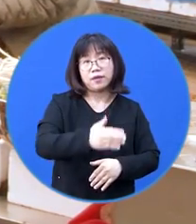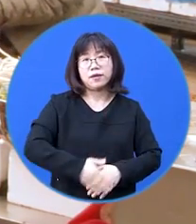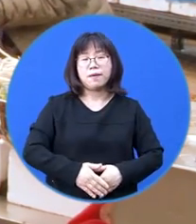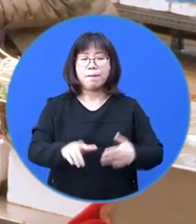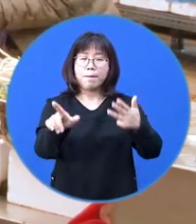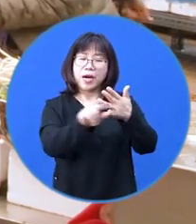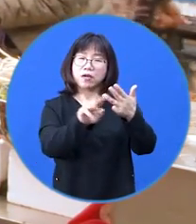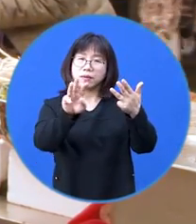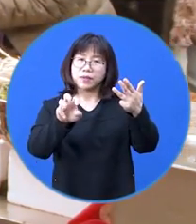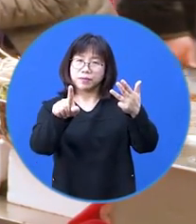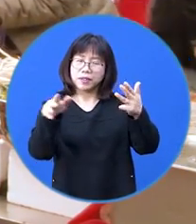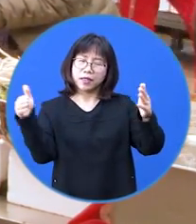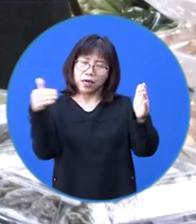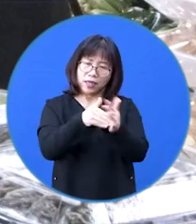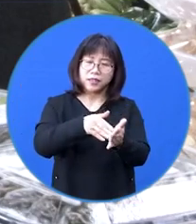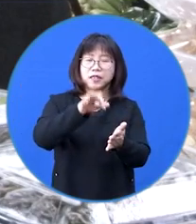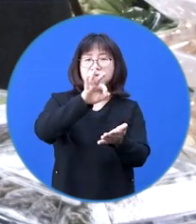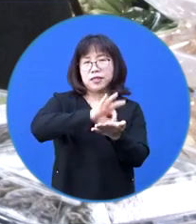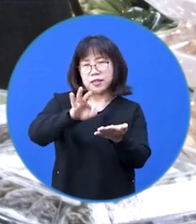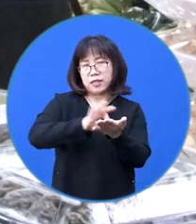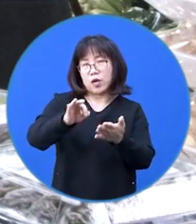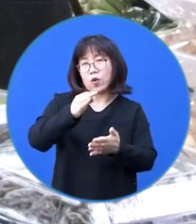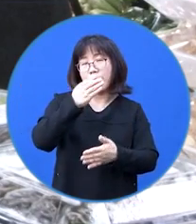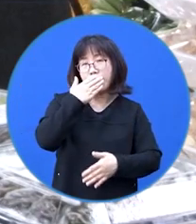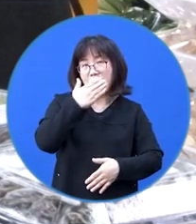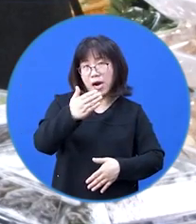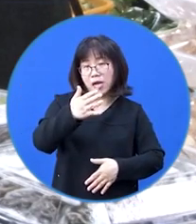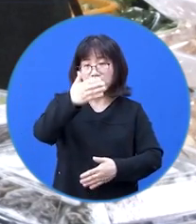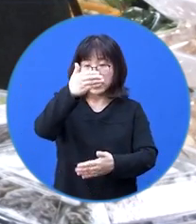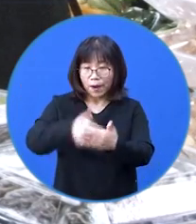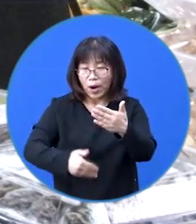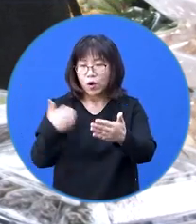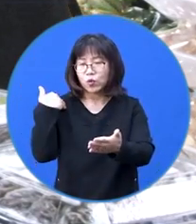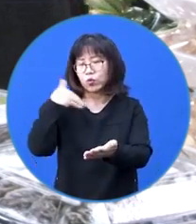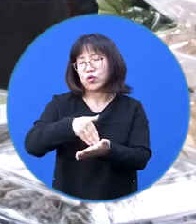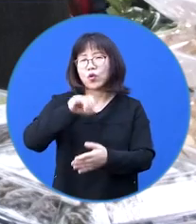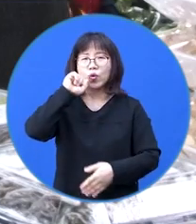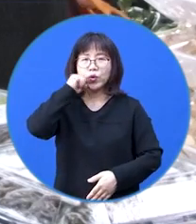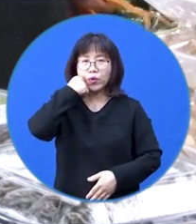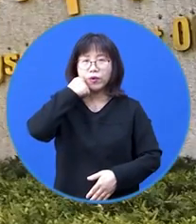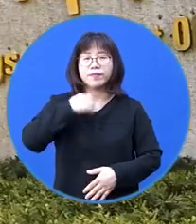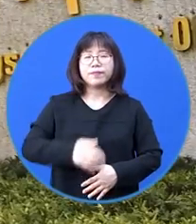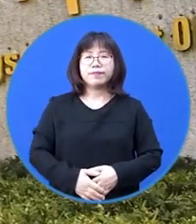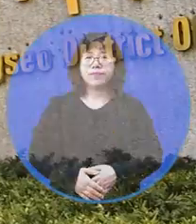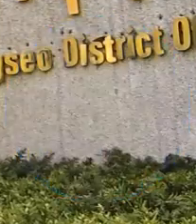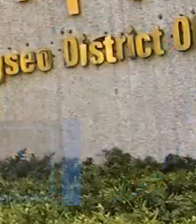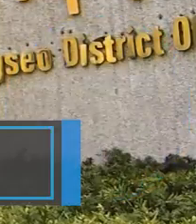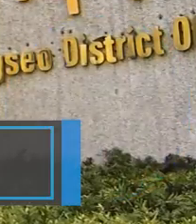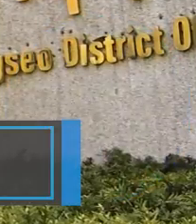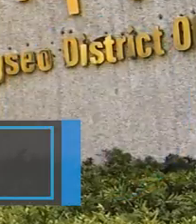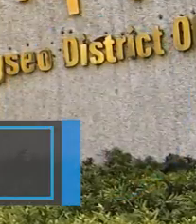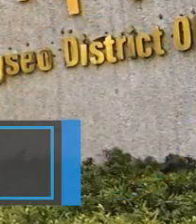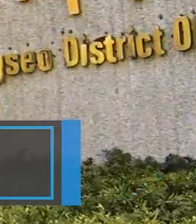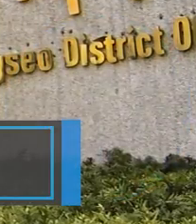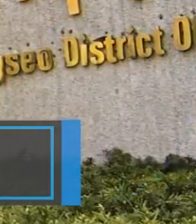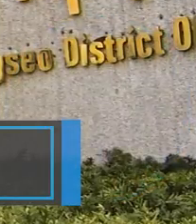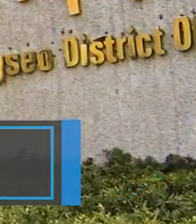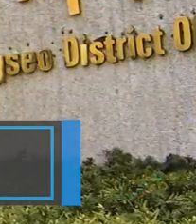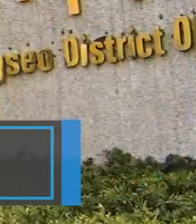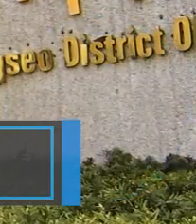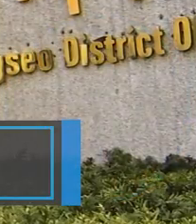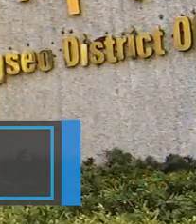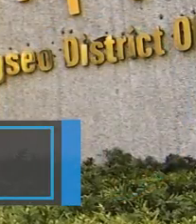지원금은 8월 31일까지 사용해야 하고 남은 금액은 환급 되지 않습니다 정부 긴급 재난